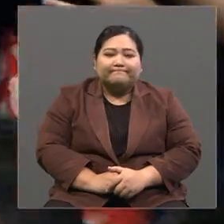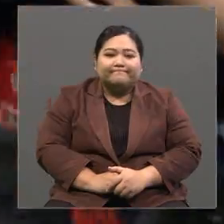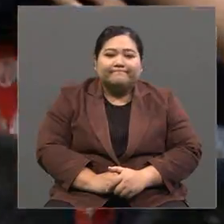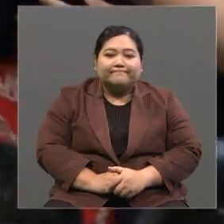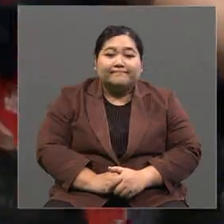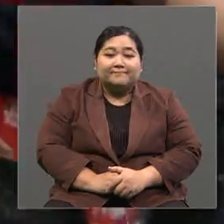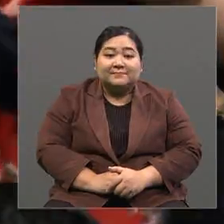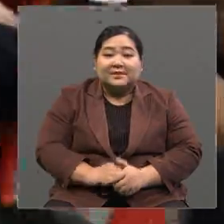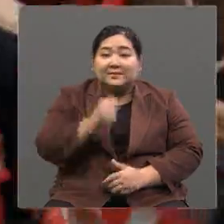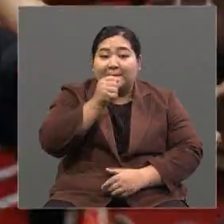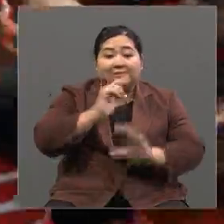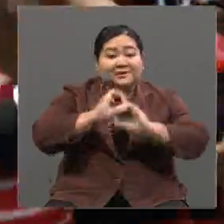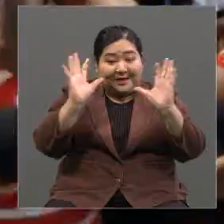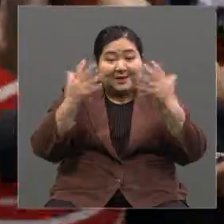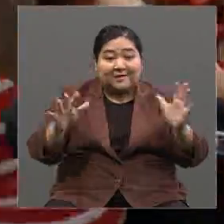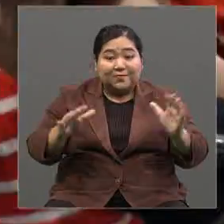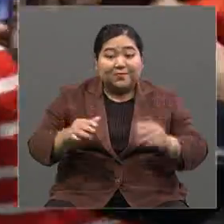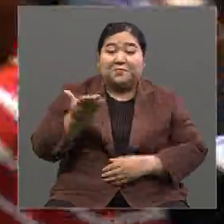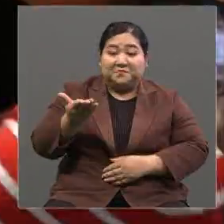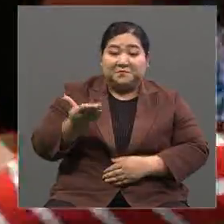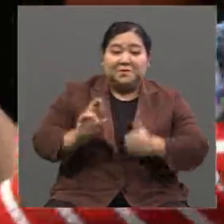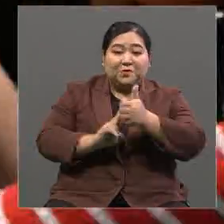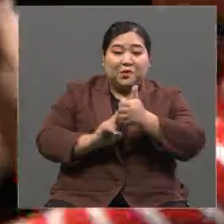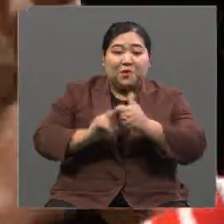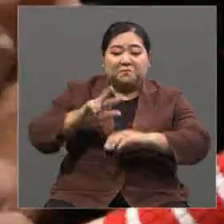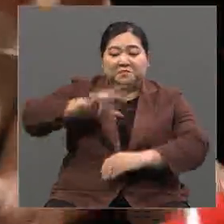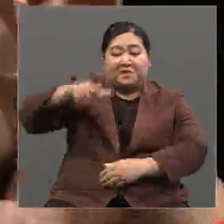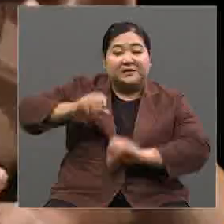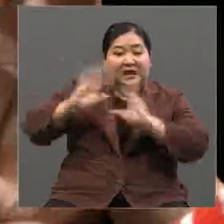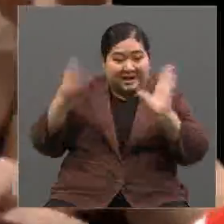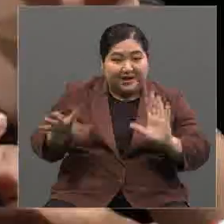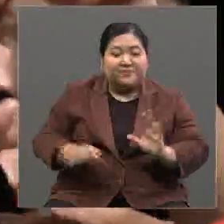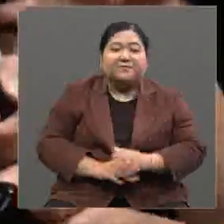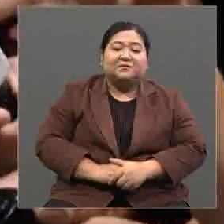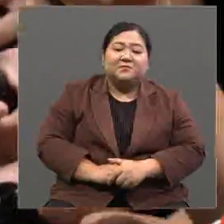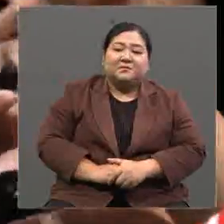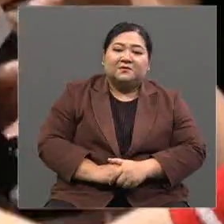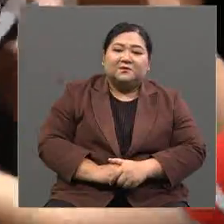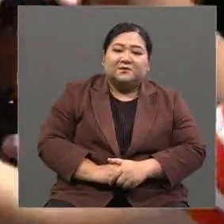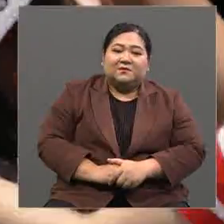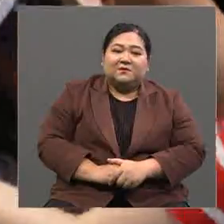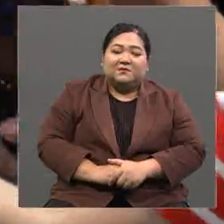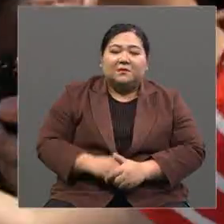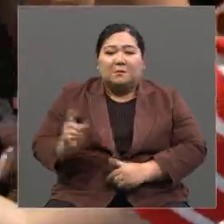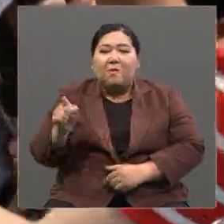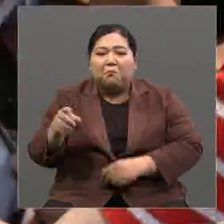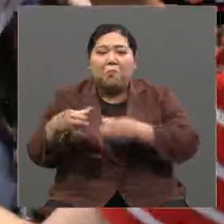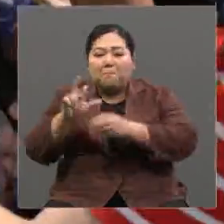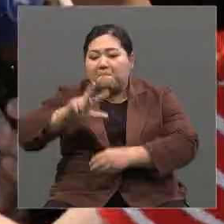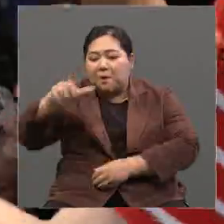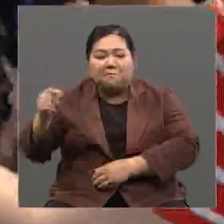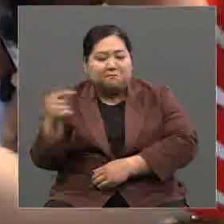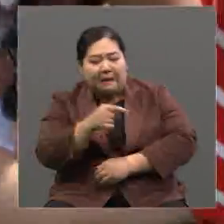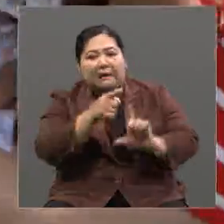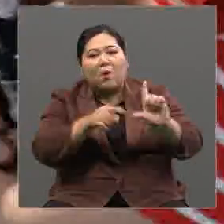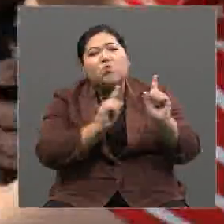ถือว่าชัดเจนไหม ชัดเจน ชัดเจนของความชัดเจน ชัดเจนสุดๆแหละเดี๋ยวจะไปพูดคุยกับก้าวไกลเอาแบบนี้ก็แล้วกันเพื่อจะไปขอเสียง